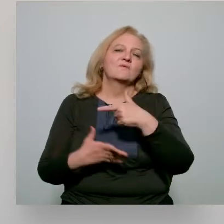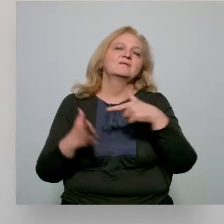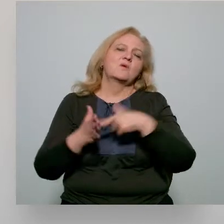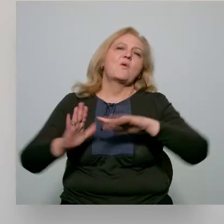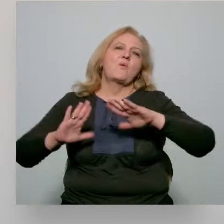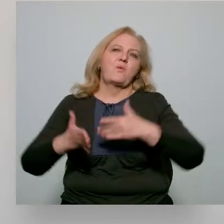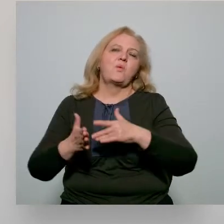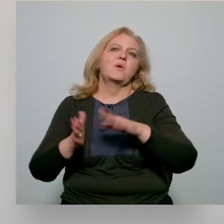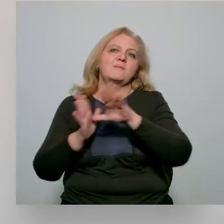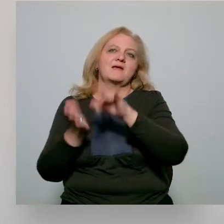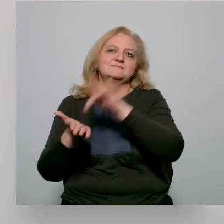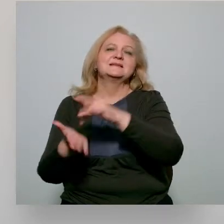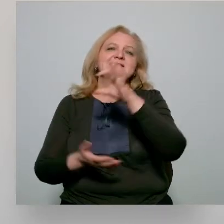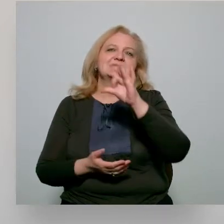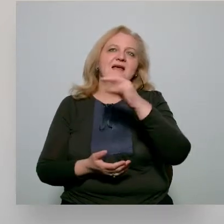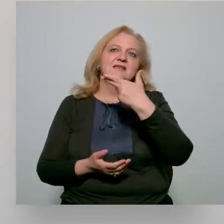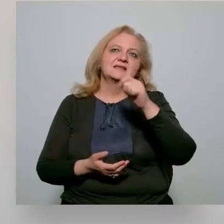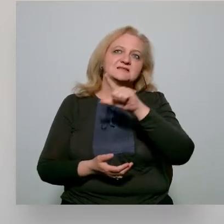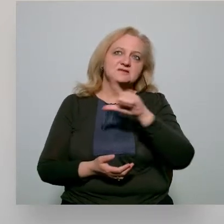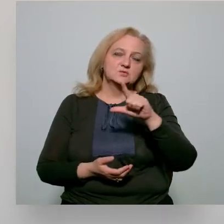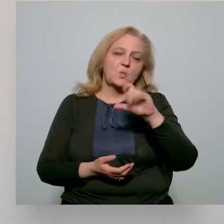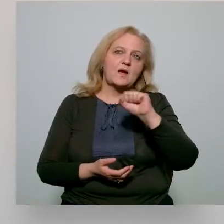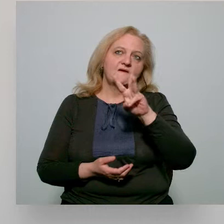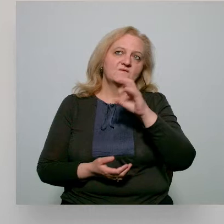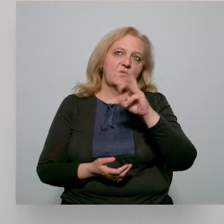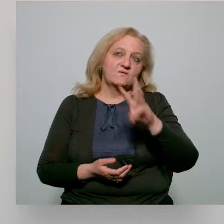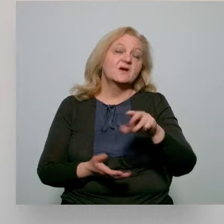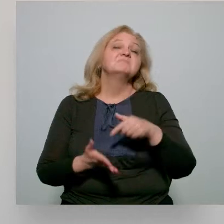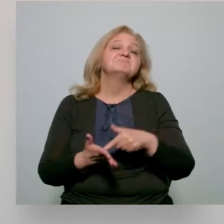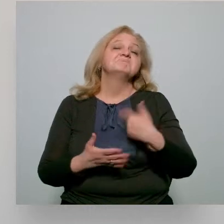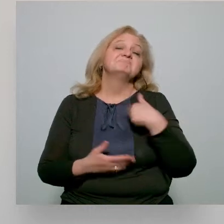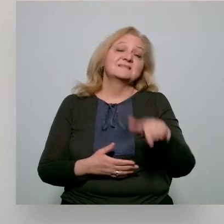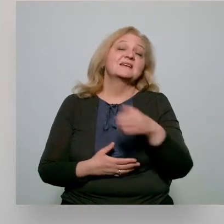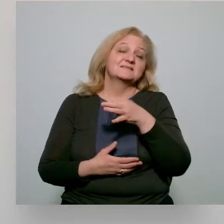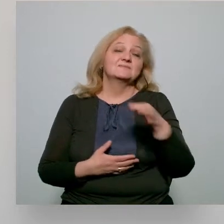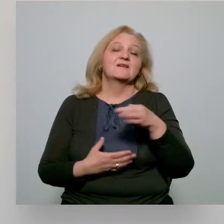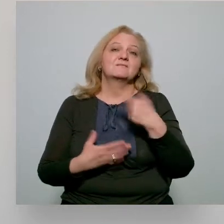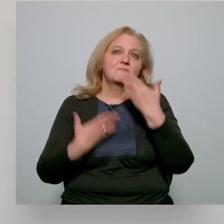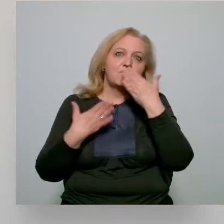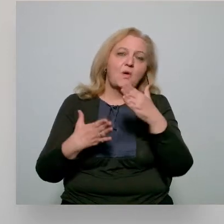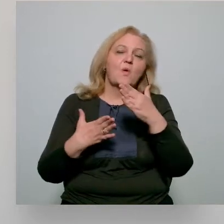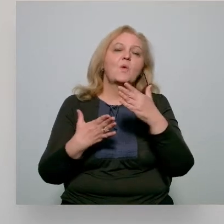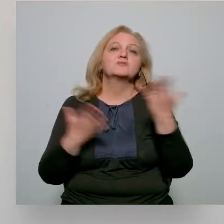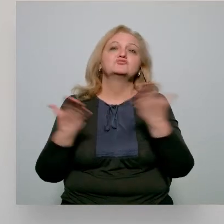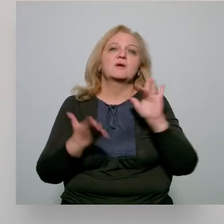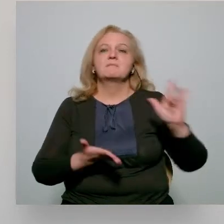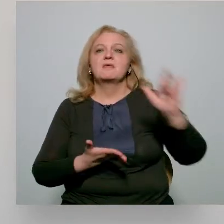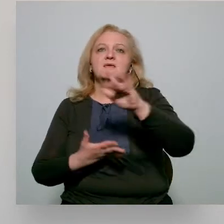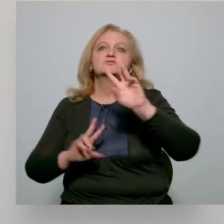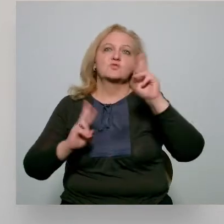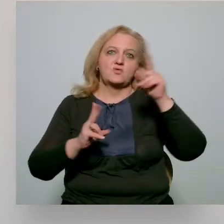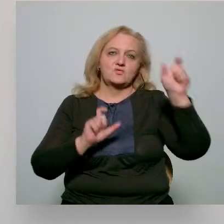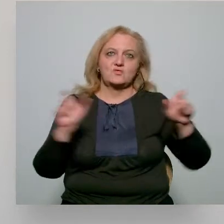Stanisławów. Więc celowo tę geografię będę też pokazywał, bo ona też może mieć znaczenie.